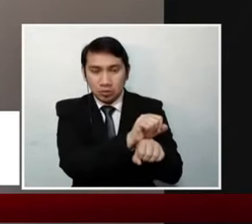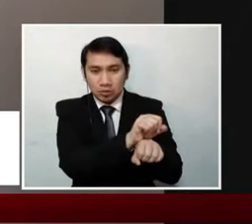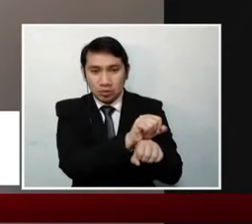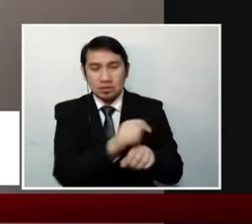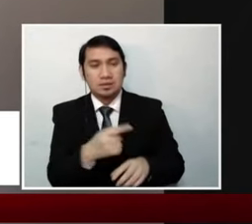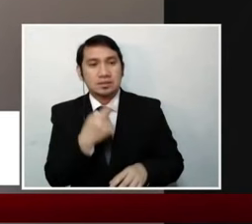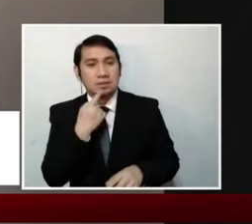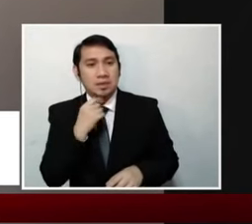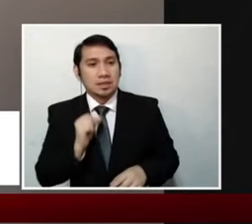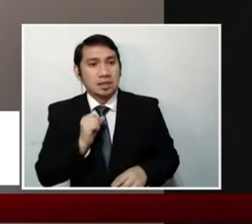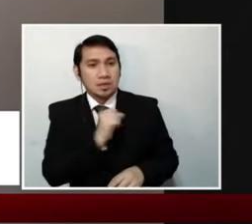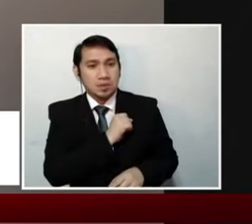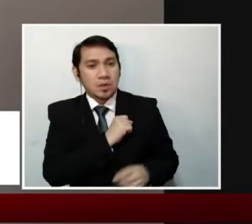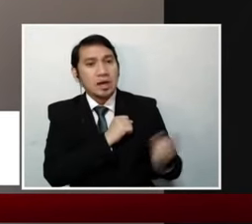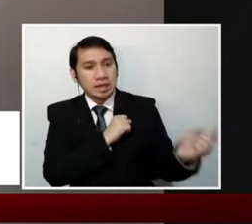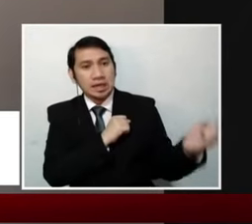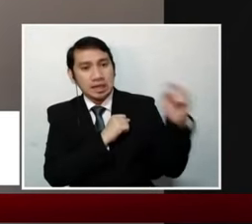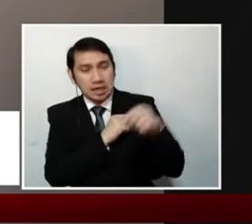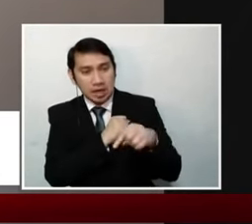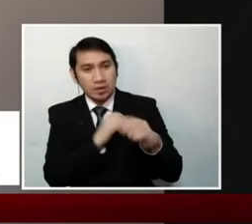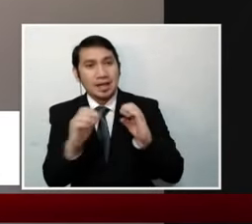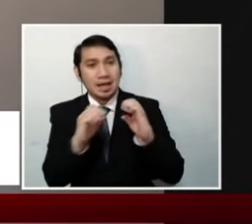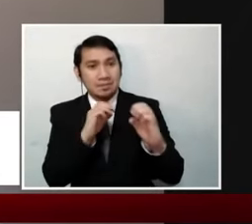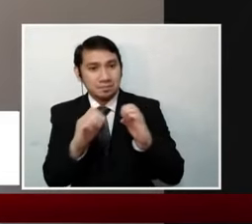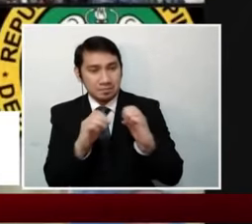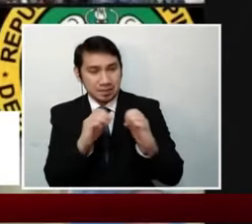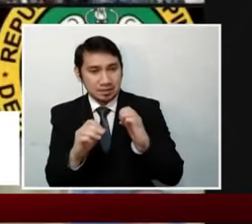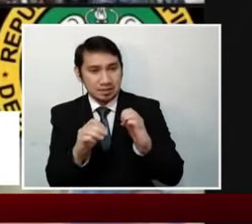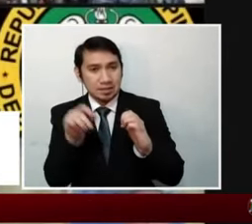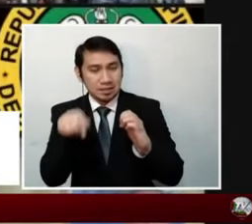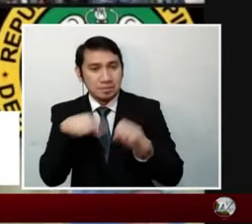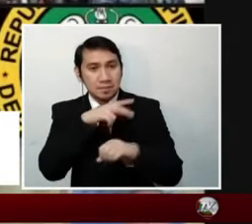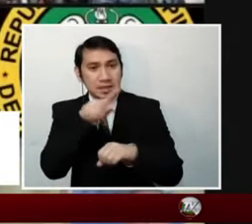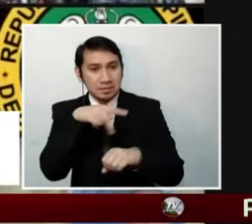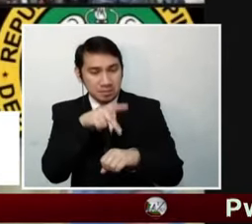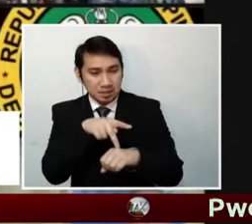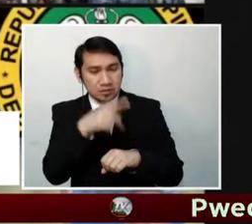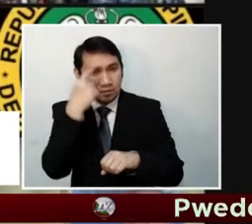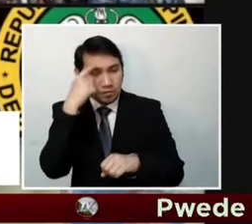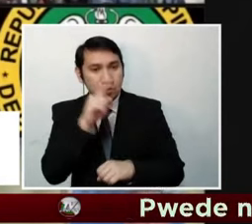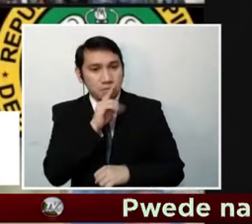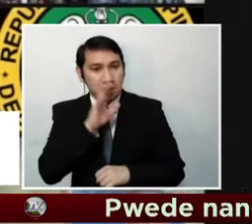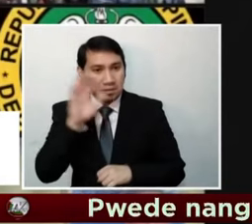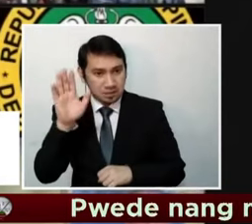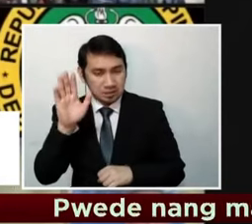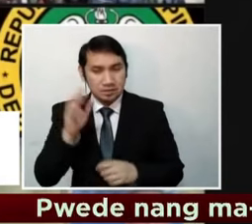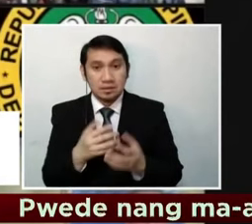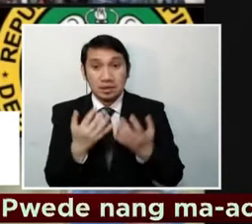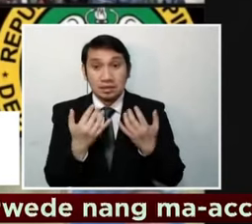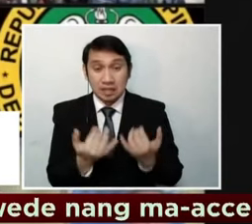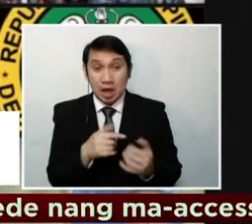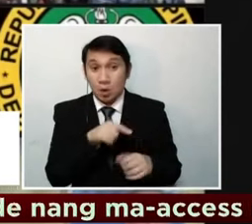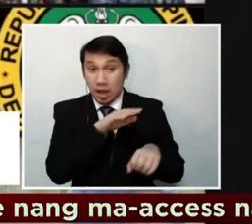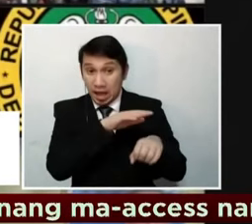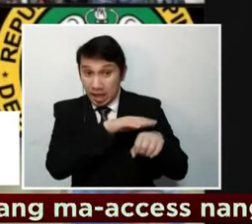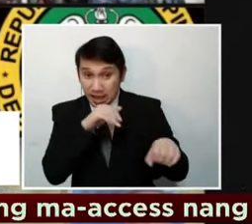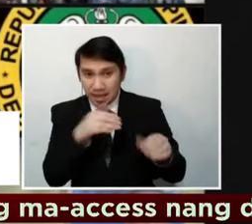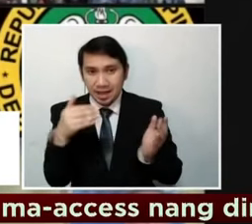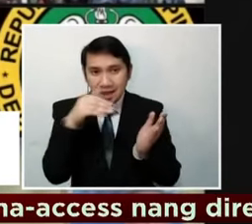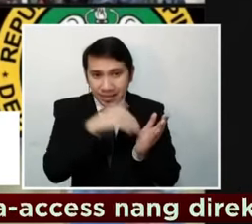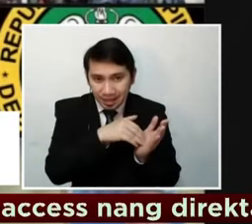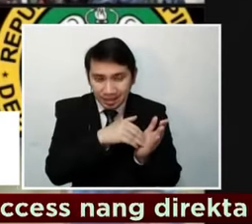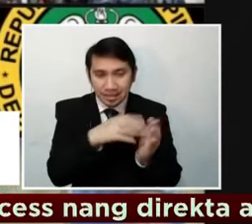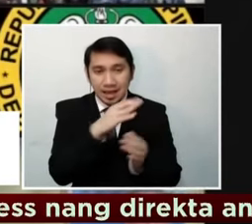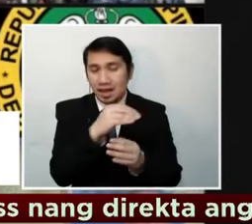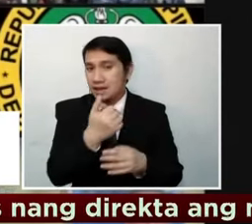muna niyang pumunta sa embahada ng Pilipinas doon para manumpa. Inaasahan na muling ipapatawag si Huang at iba pang sangkot na opisyal